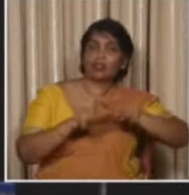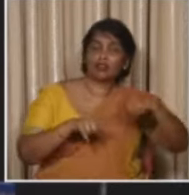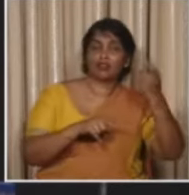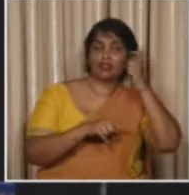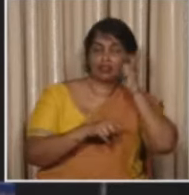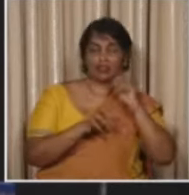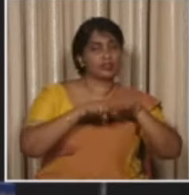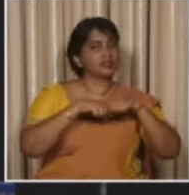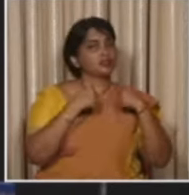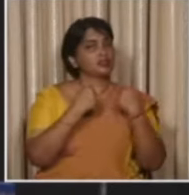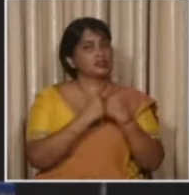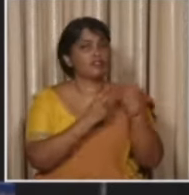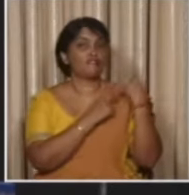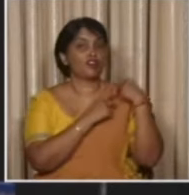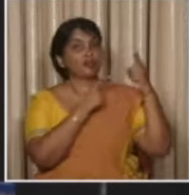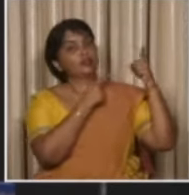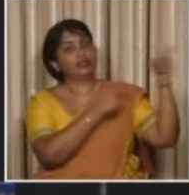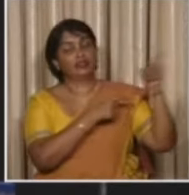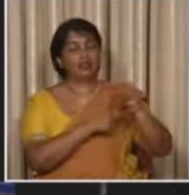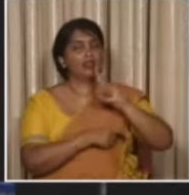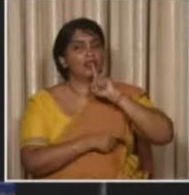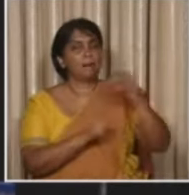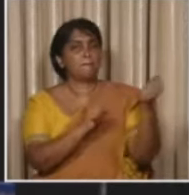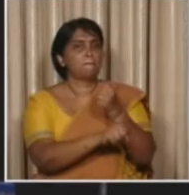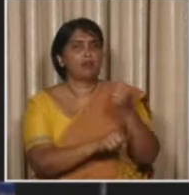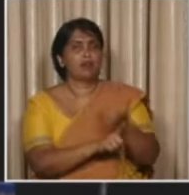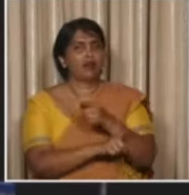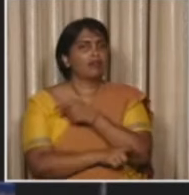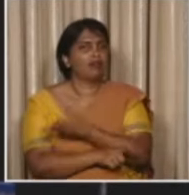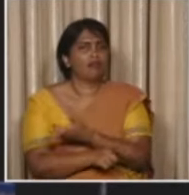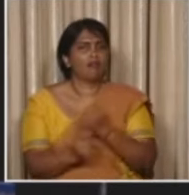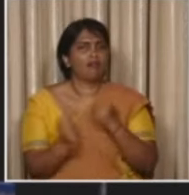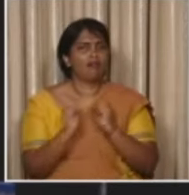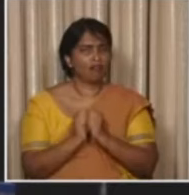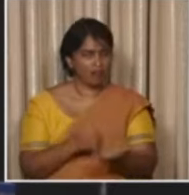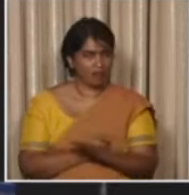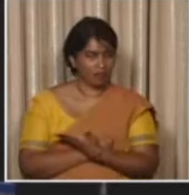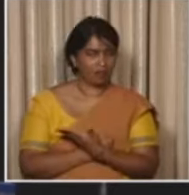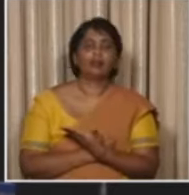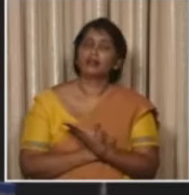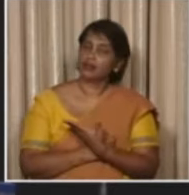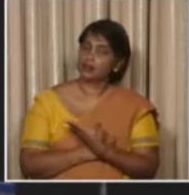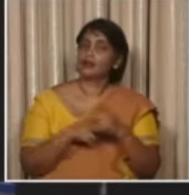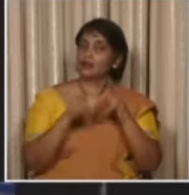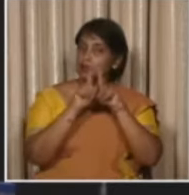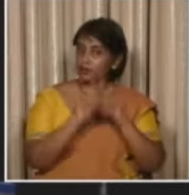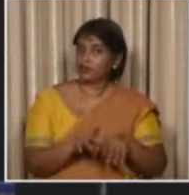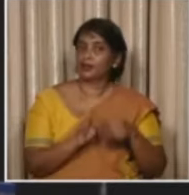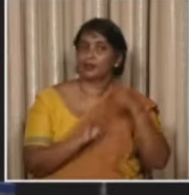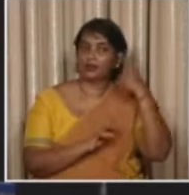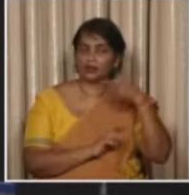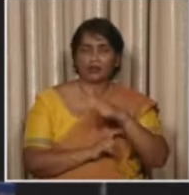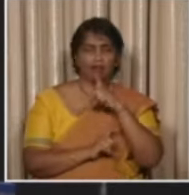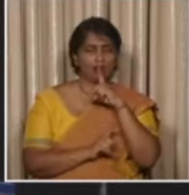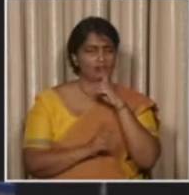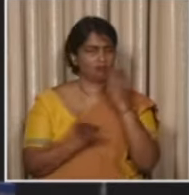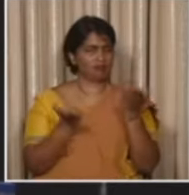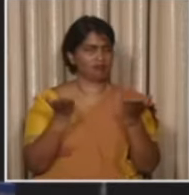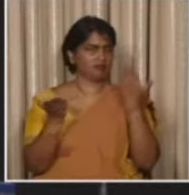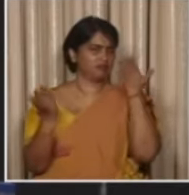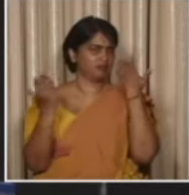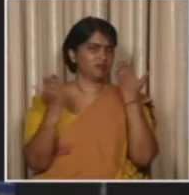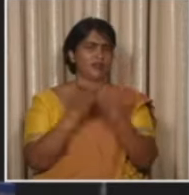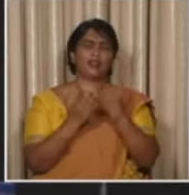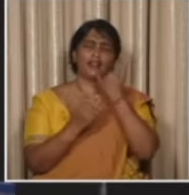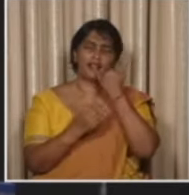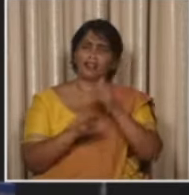ත්‍රස්ත සංවිධානයක් බාර ගන්න කියලා බලපෑම් කරන්න කියන එක අපි අහනවා. ගරු නියෝජ්‍ය කතානායකතුමනි මේක ගලප ගන්න හරි ලේසි